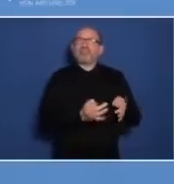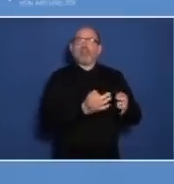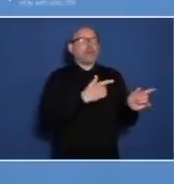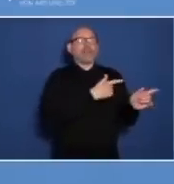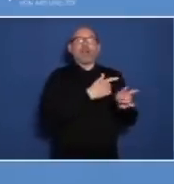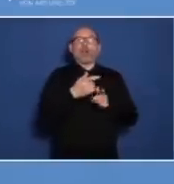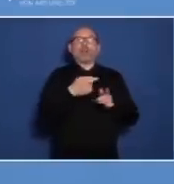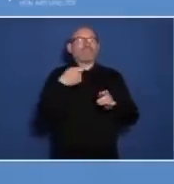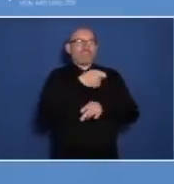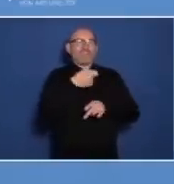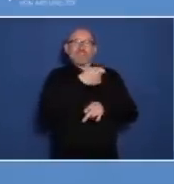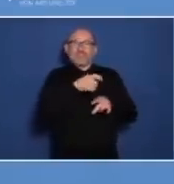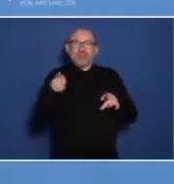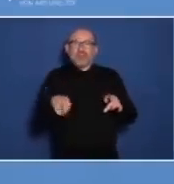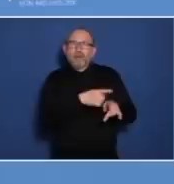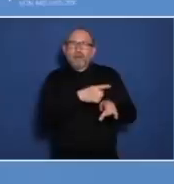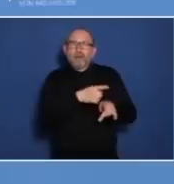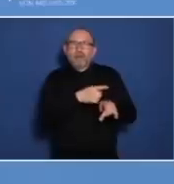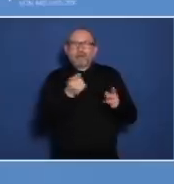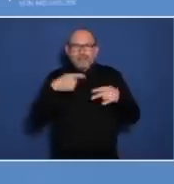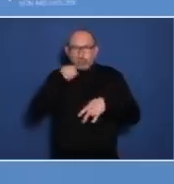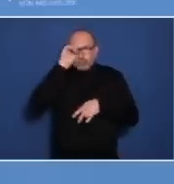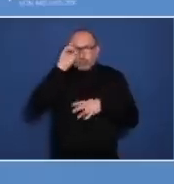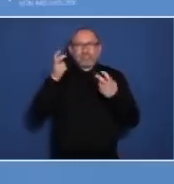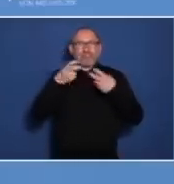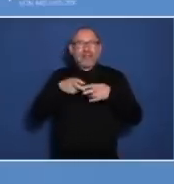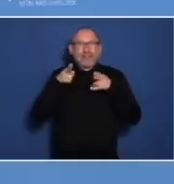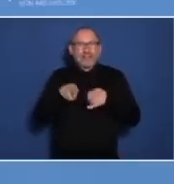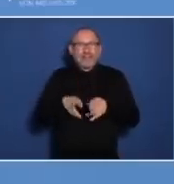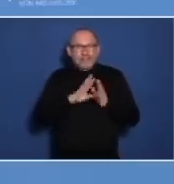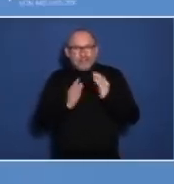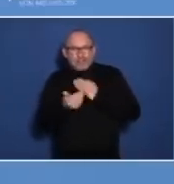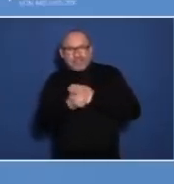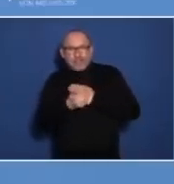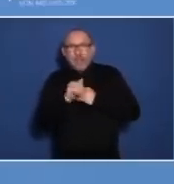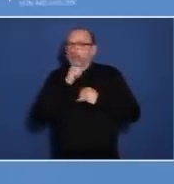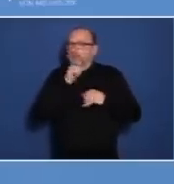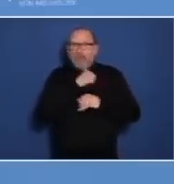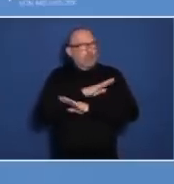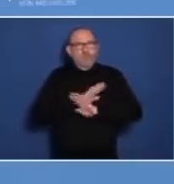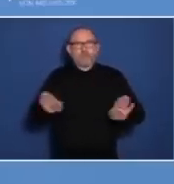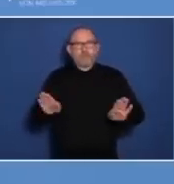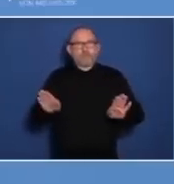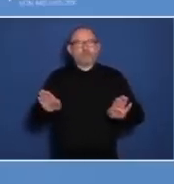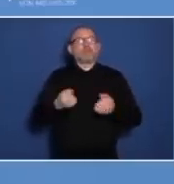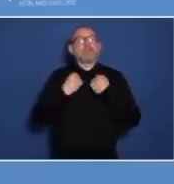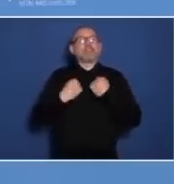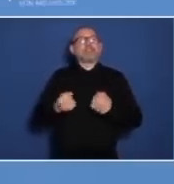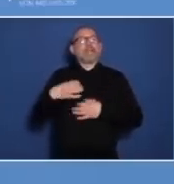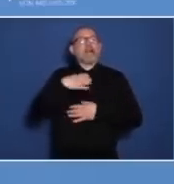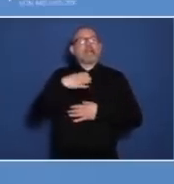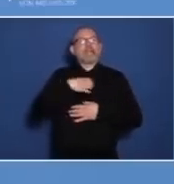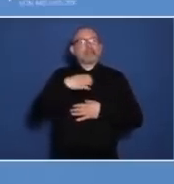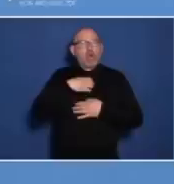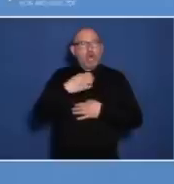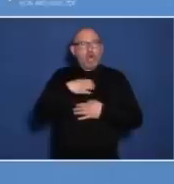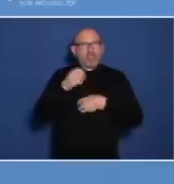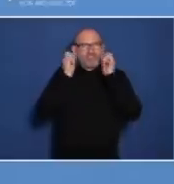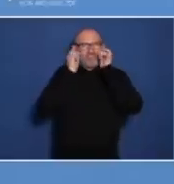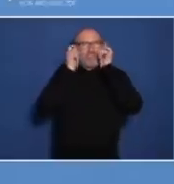nicht hinter unserem Vereinsrecht verstecken. Unsere Sicherheitsbehörden sind hochwachsam und auf keinem Auge blind.